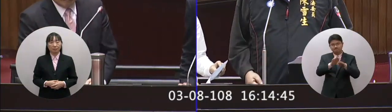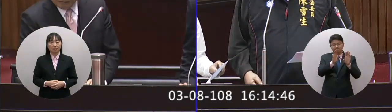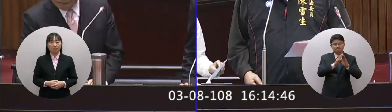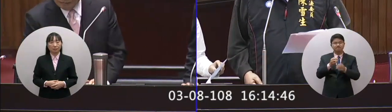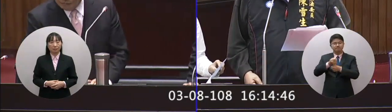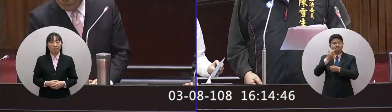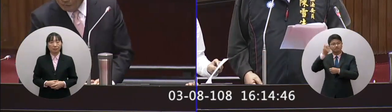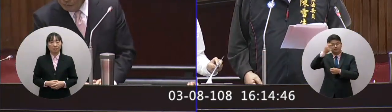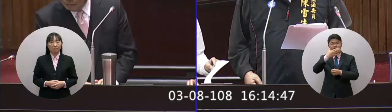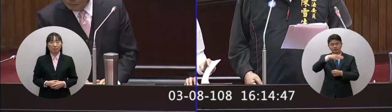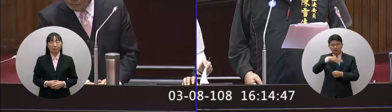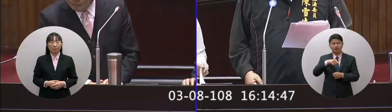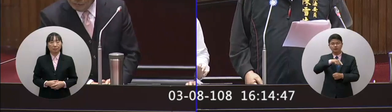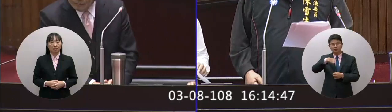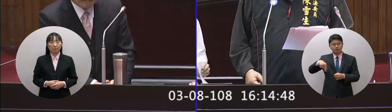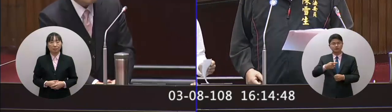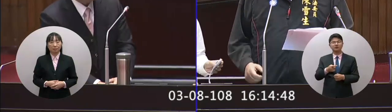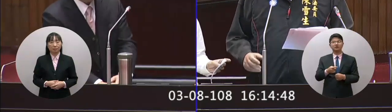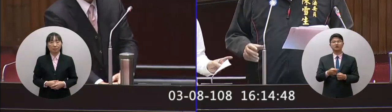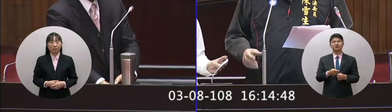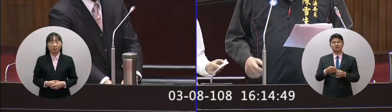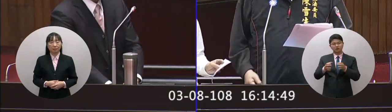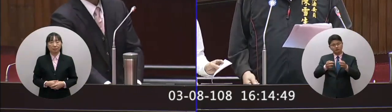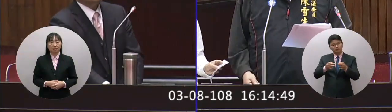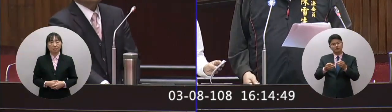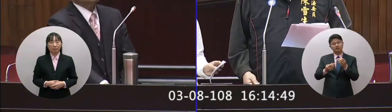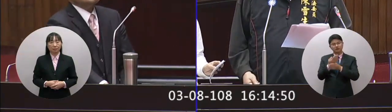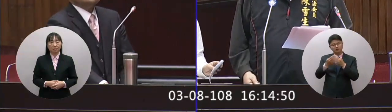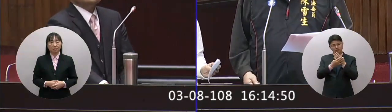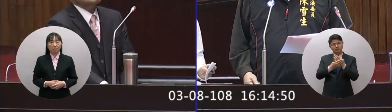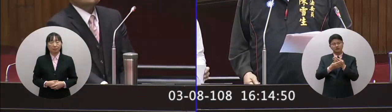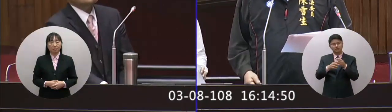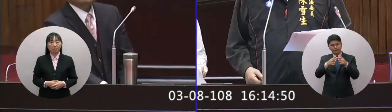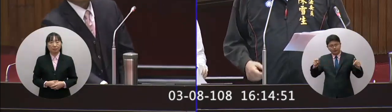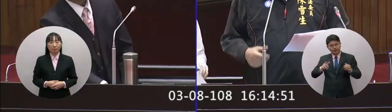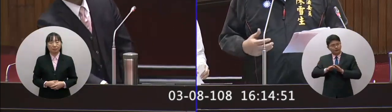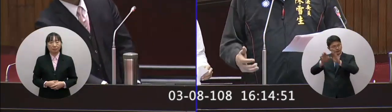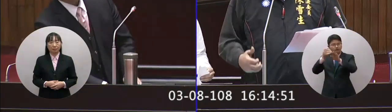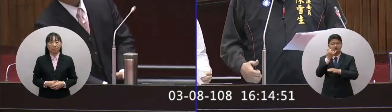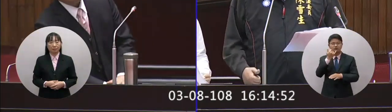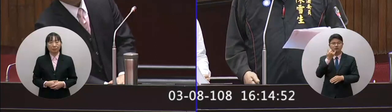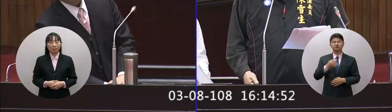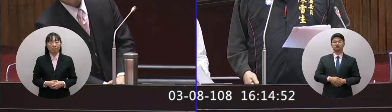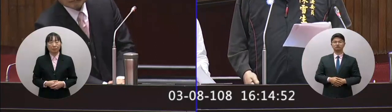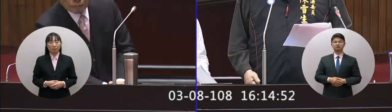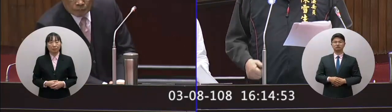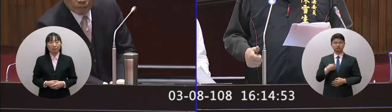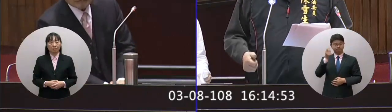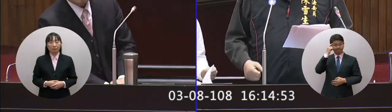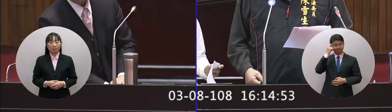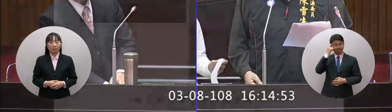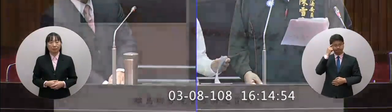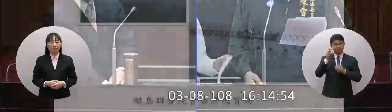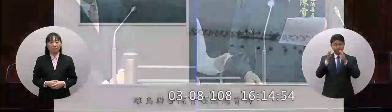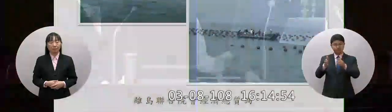祖、澎湖在产业上啊，能够多做发展，我们也非常正面的哈，去